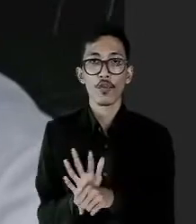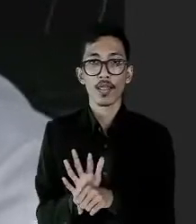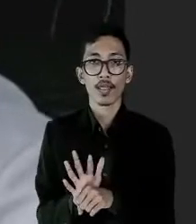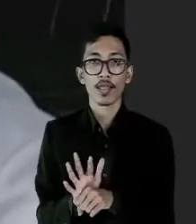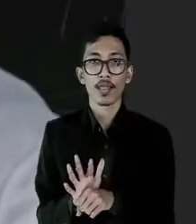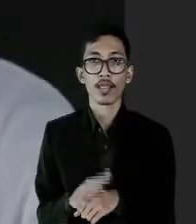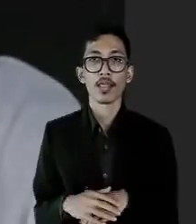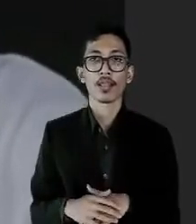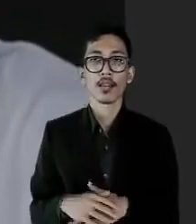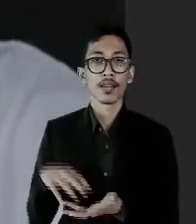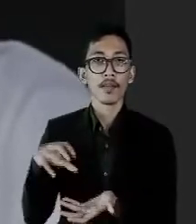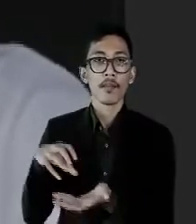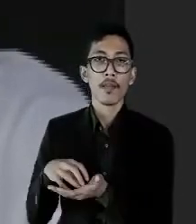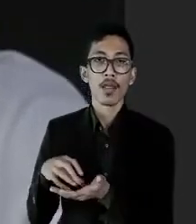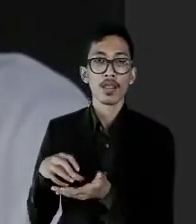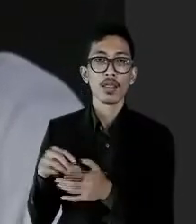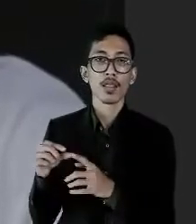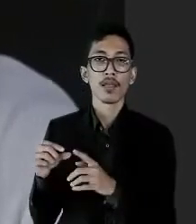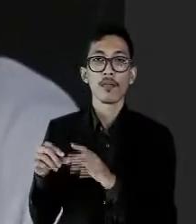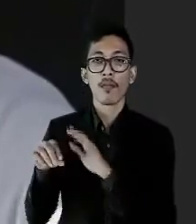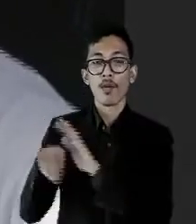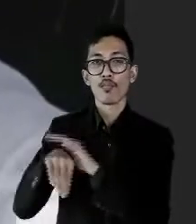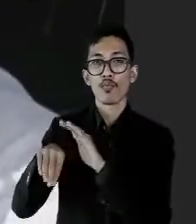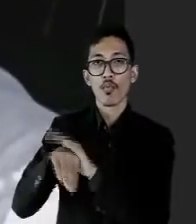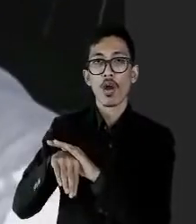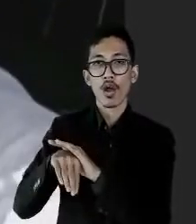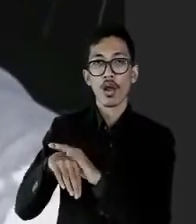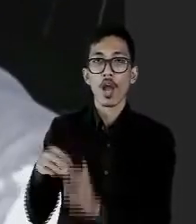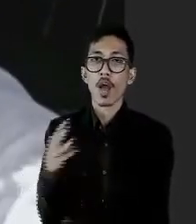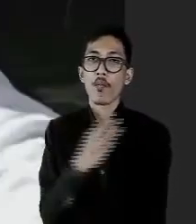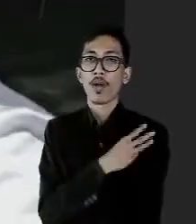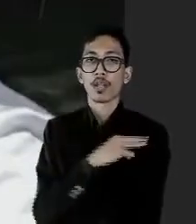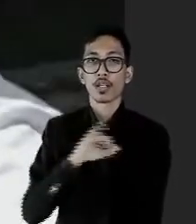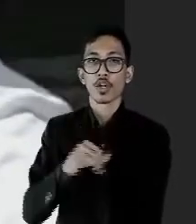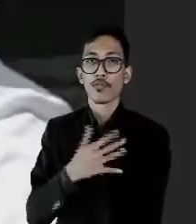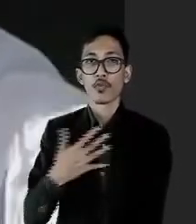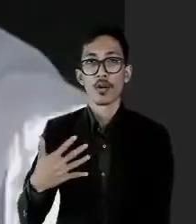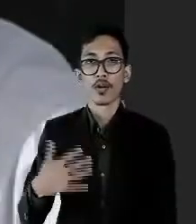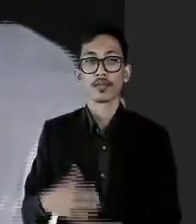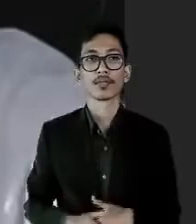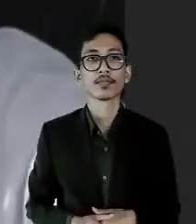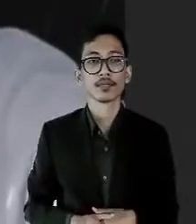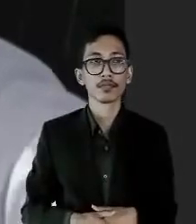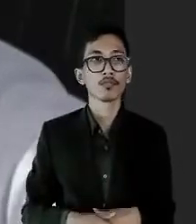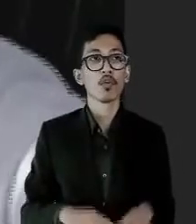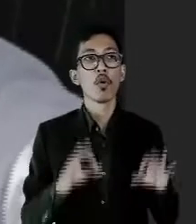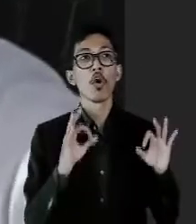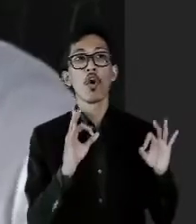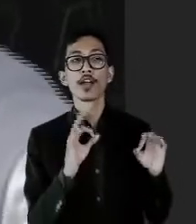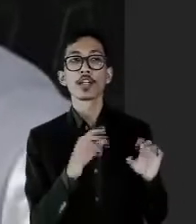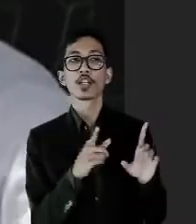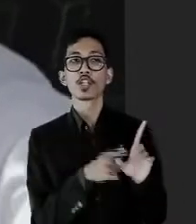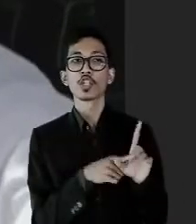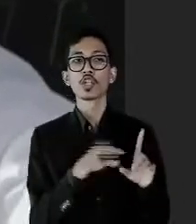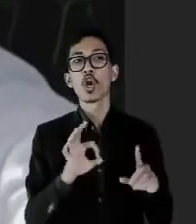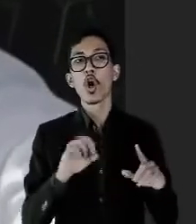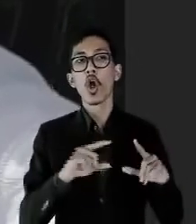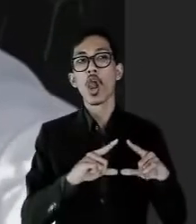Satgas Prokes PON Papua, khususnya Kabupaten Jayapura. Luar biasa, Yolanda. Baik, Yolanda, apa saja